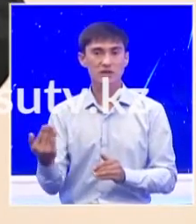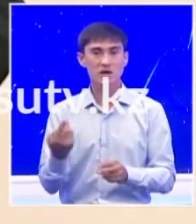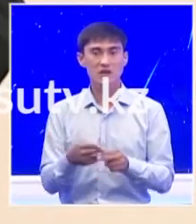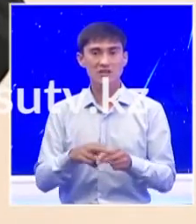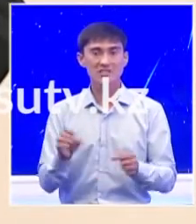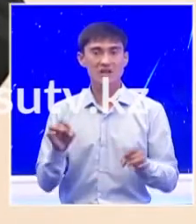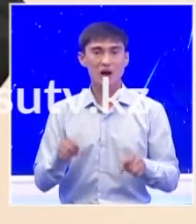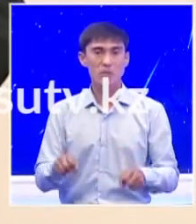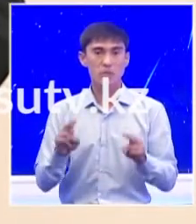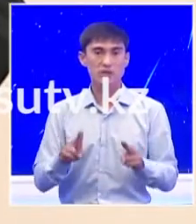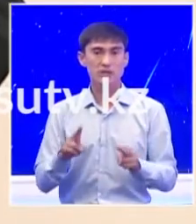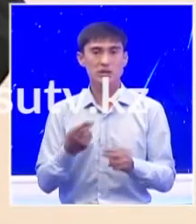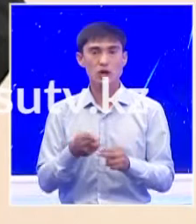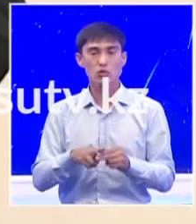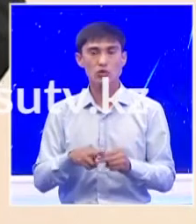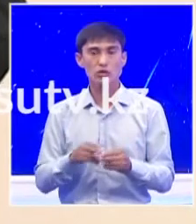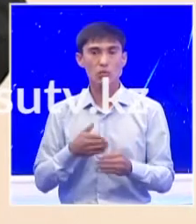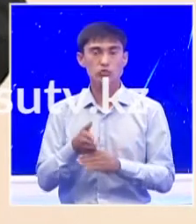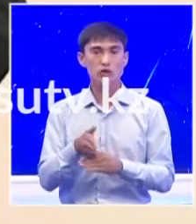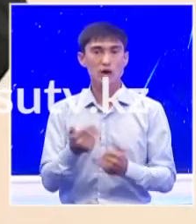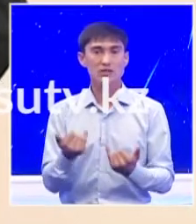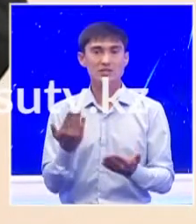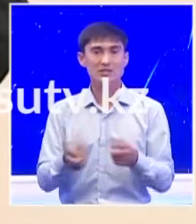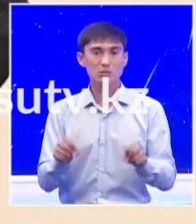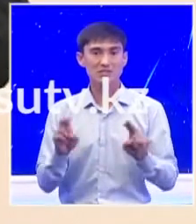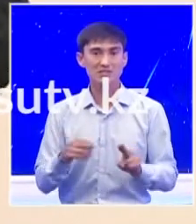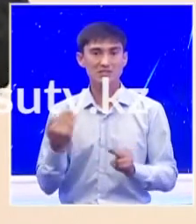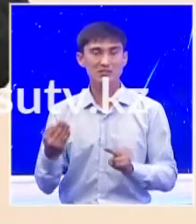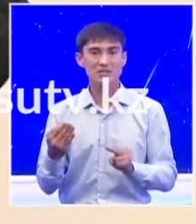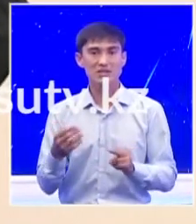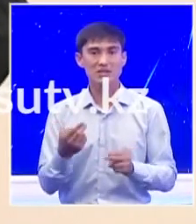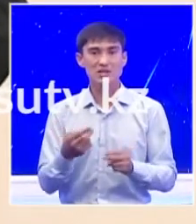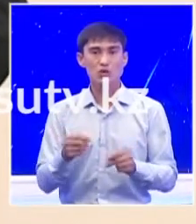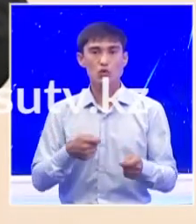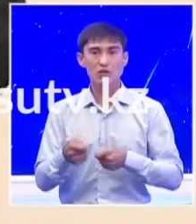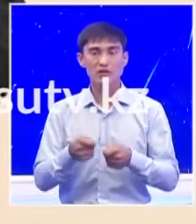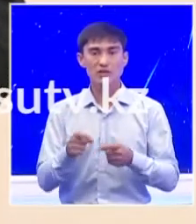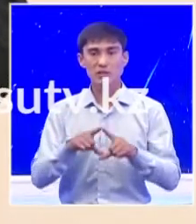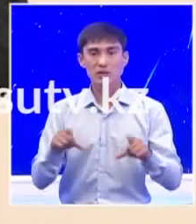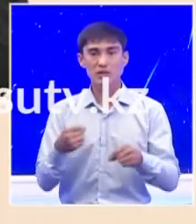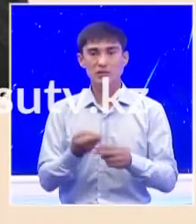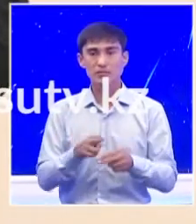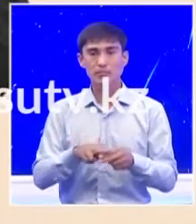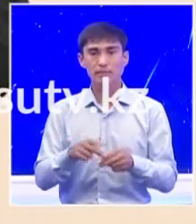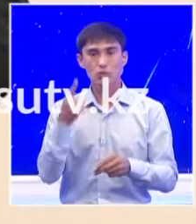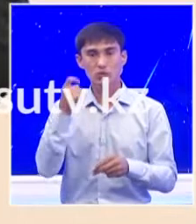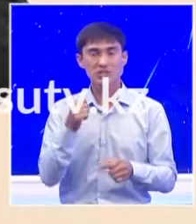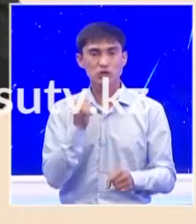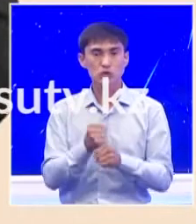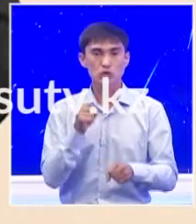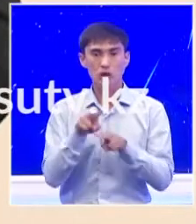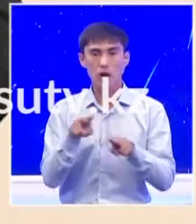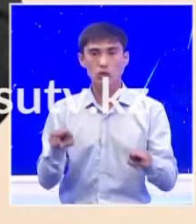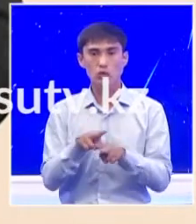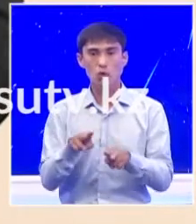основной риск, который как раз допускается и специалистами, и непосредственно руководителем отдела. Я думаю, здесь нужен жесткий контроль со